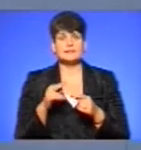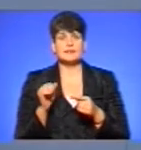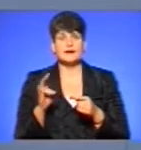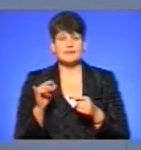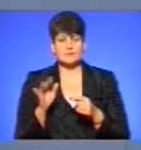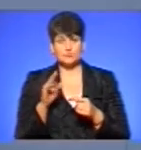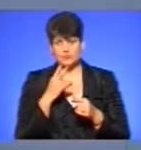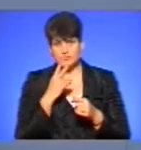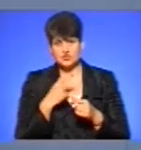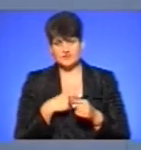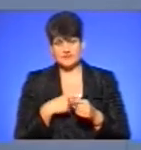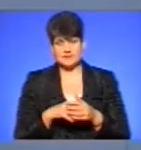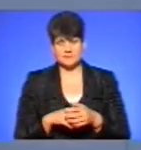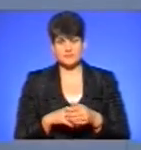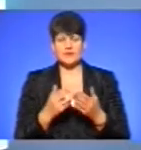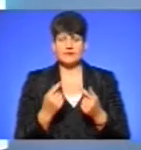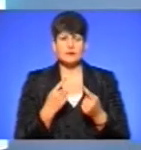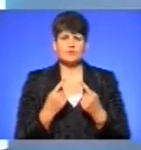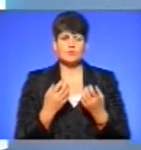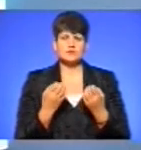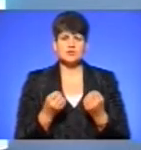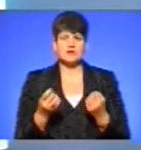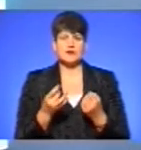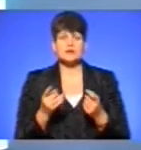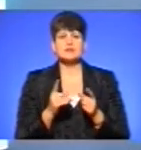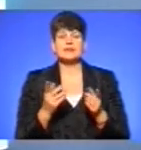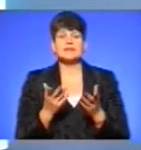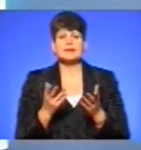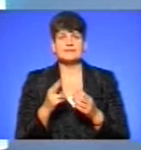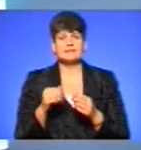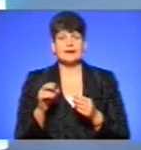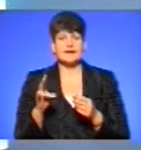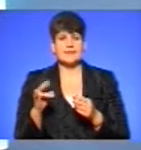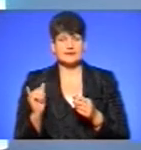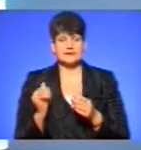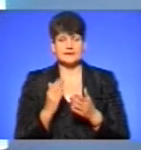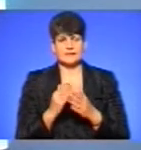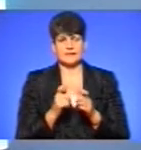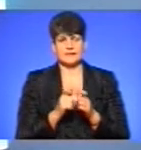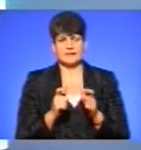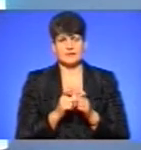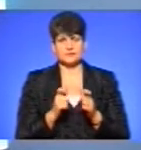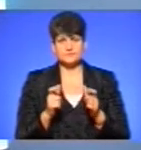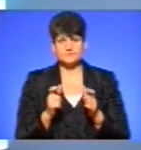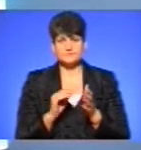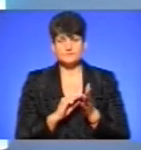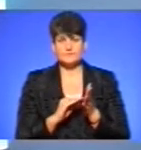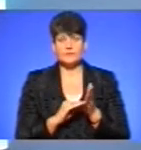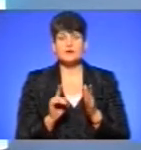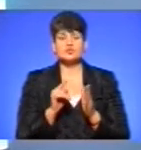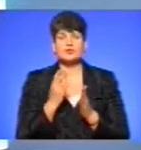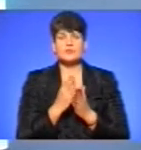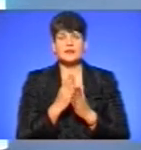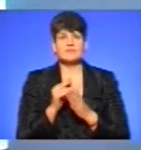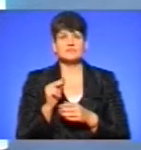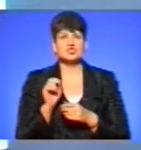будуть бачити в себе. Давайте проговоримо ще раз, що, які дані знаходяться на ID-картці зовні нанесені і що знаходиться саме в